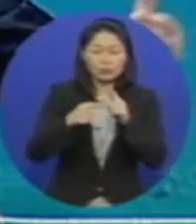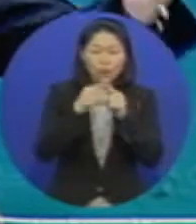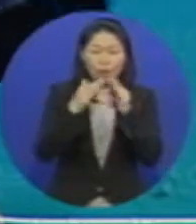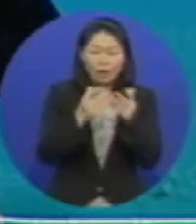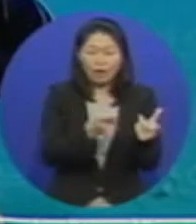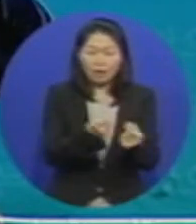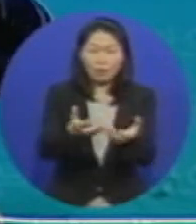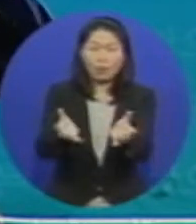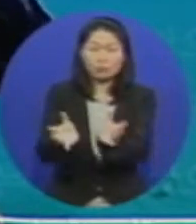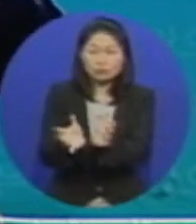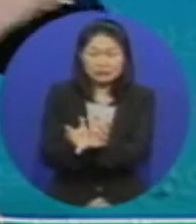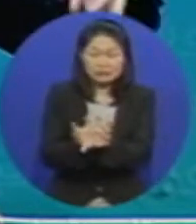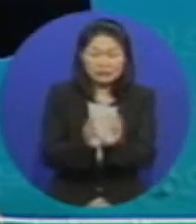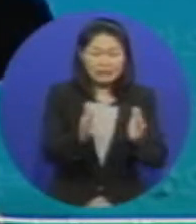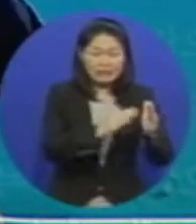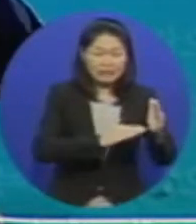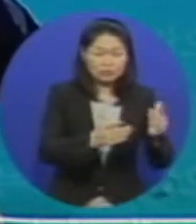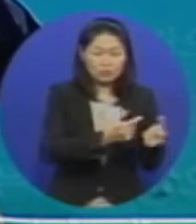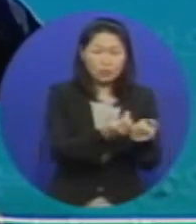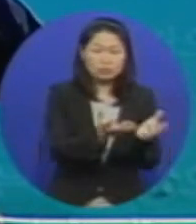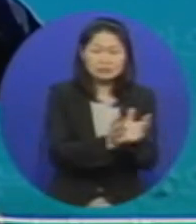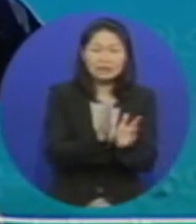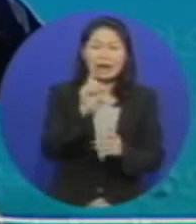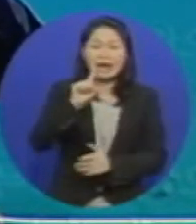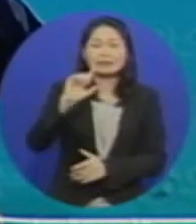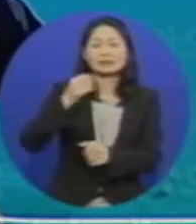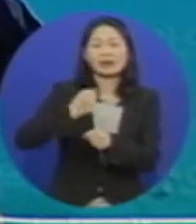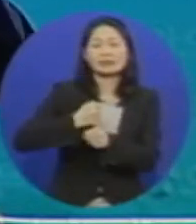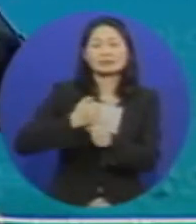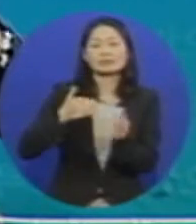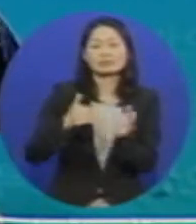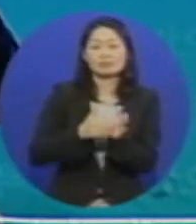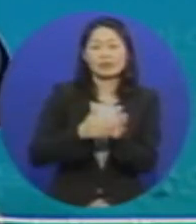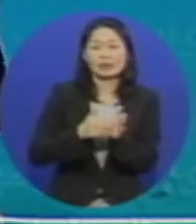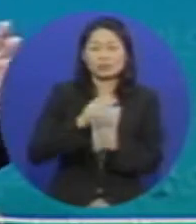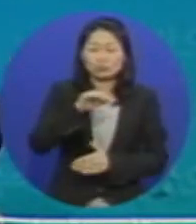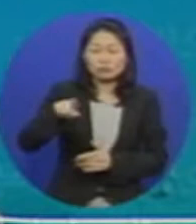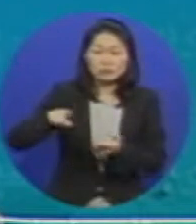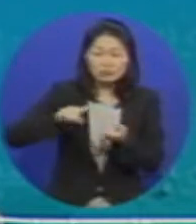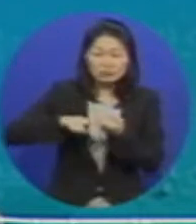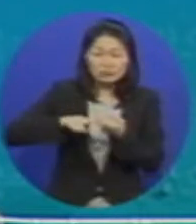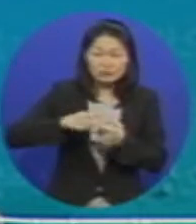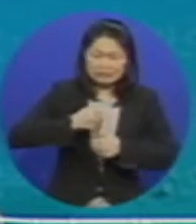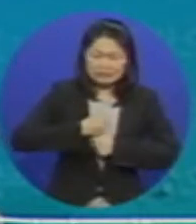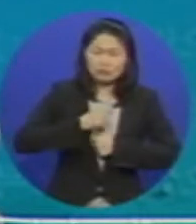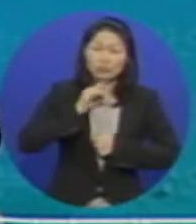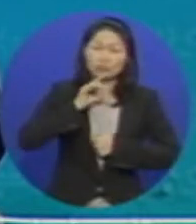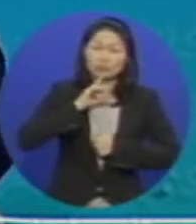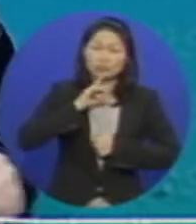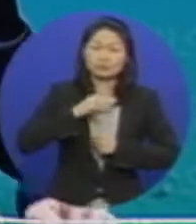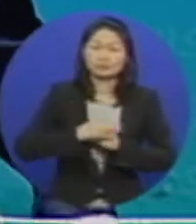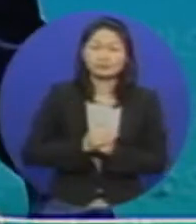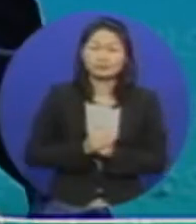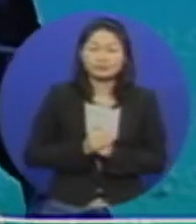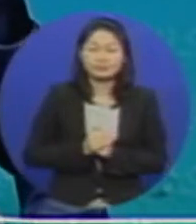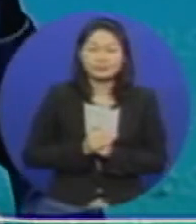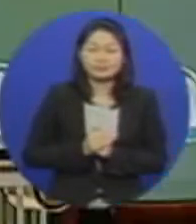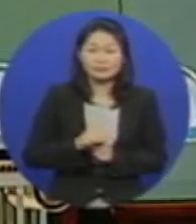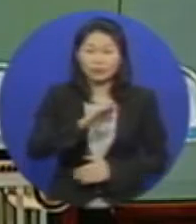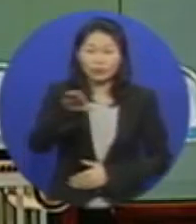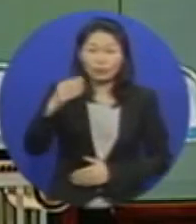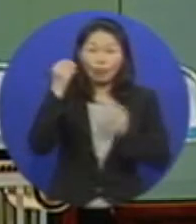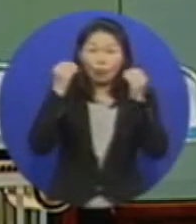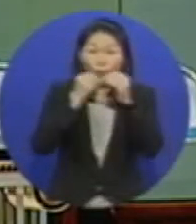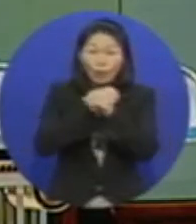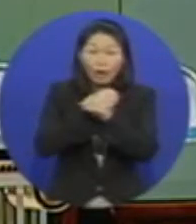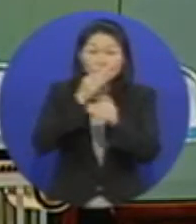가정 공동체를 하나로 만드셨어요 우리는 그걸 찍히는 것 뿐이에요 여러분을 오해하는 것